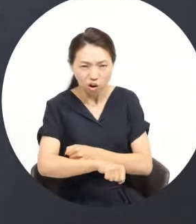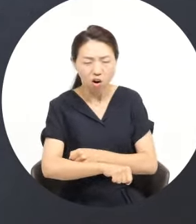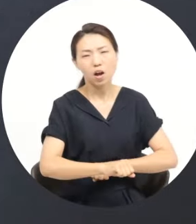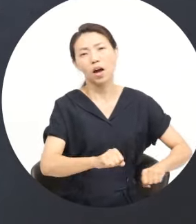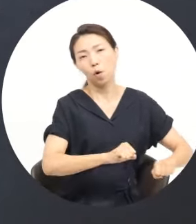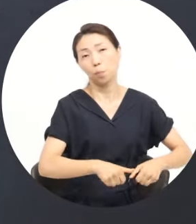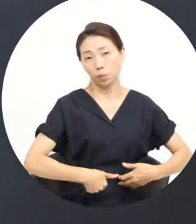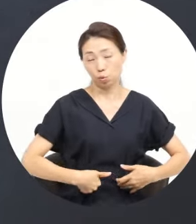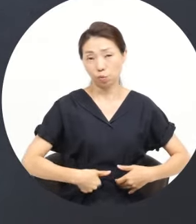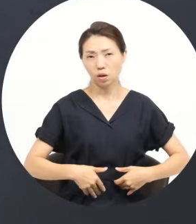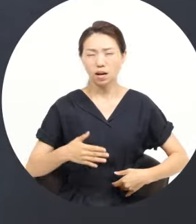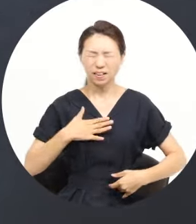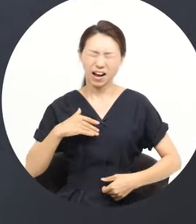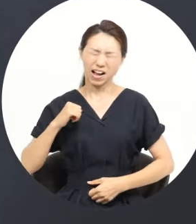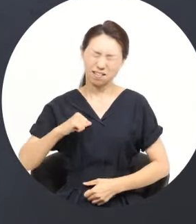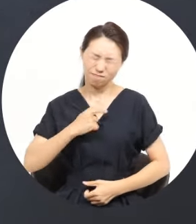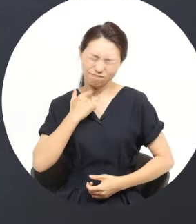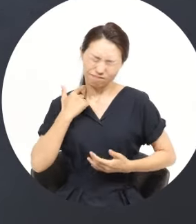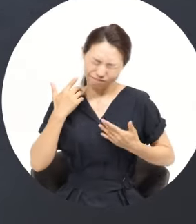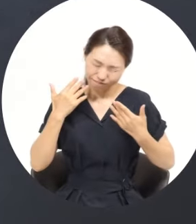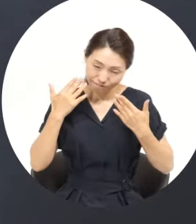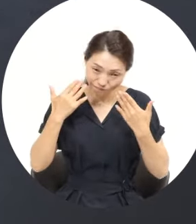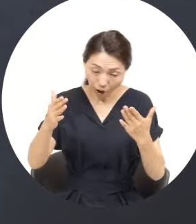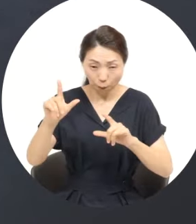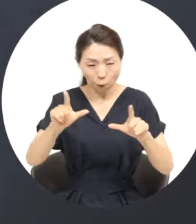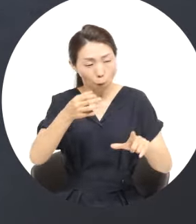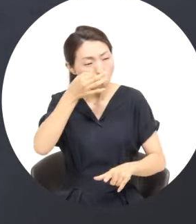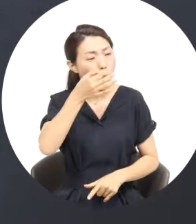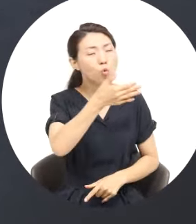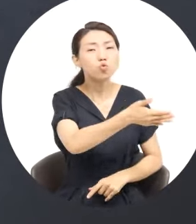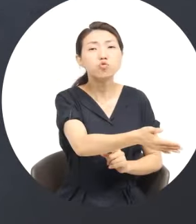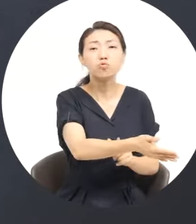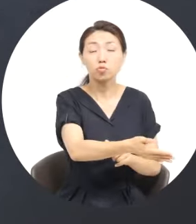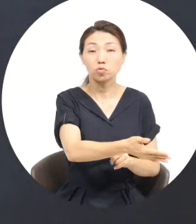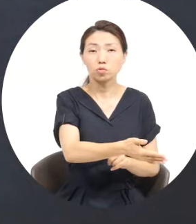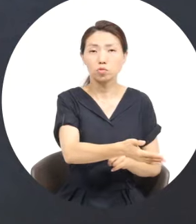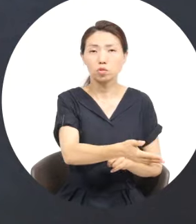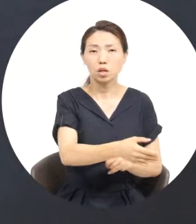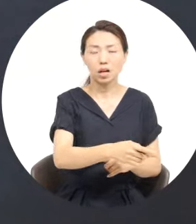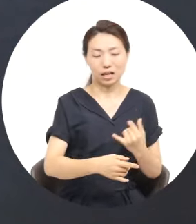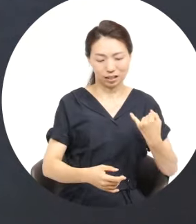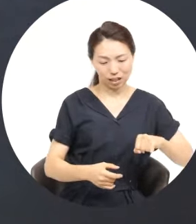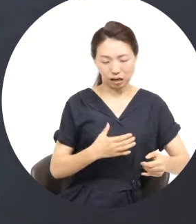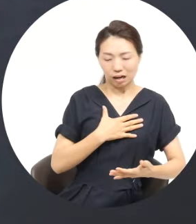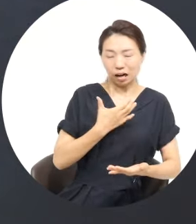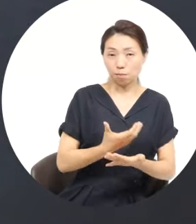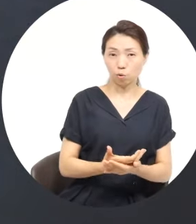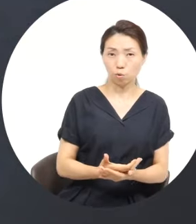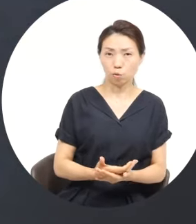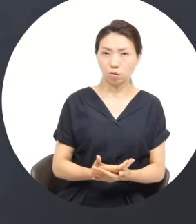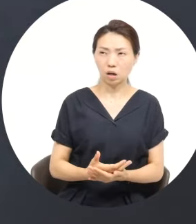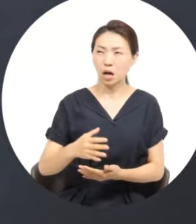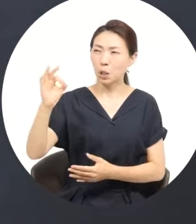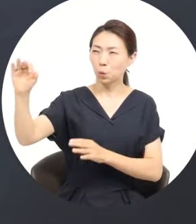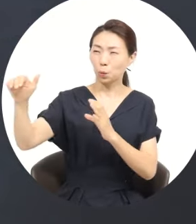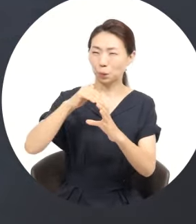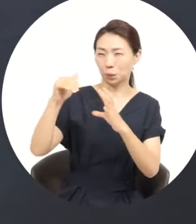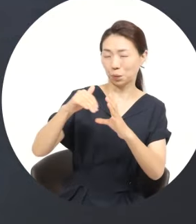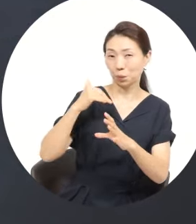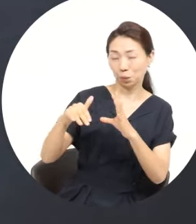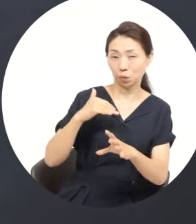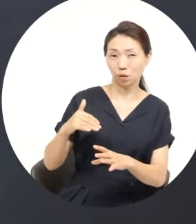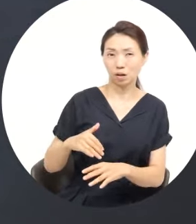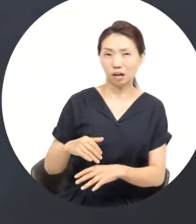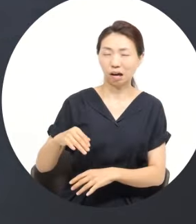행동. 나를 희생해야 아이가 감동을 하지. 여기 앉아가 전화로만 입으로 대고 돈 좀 보내주는 거 그런